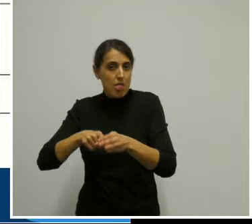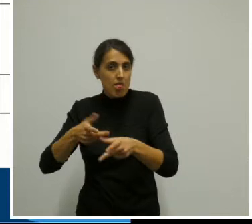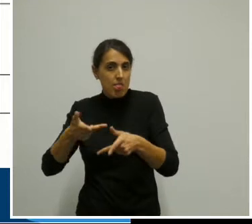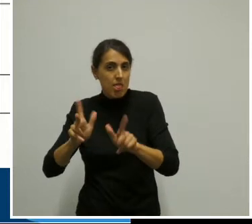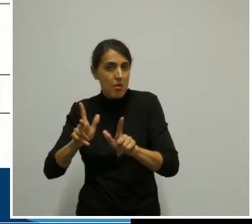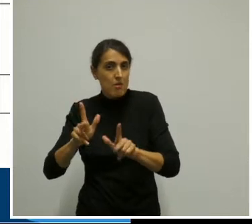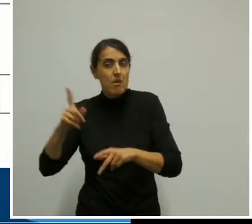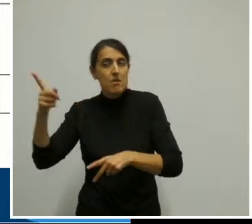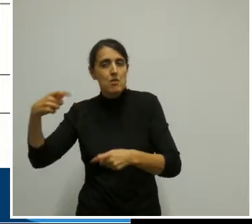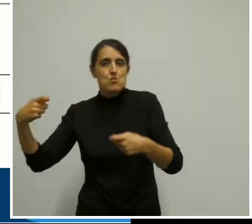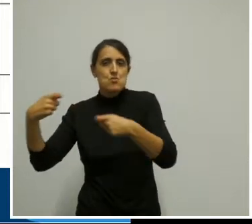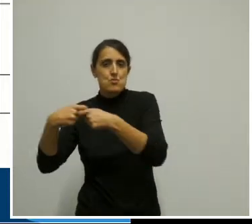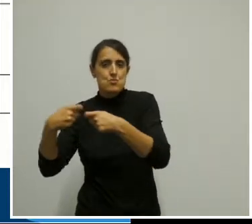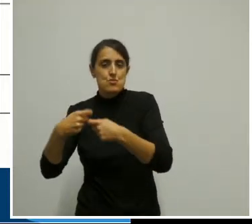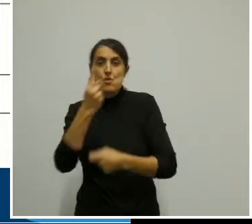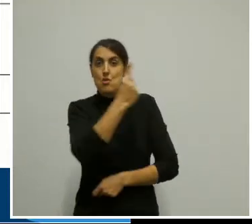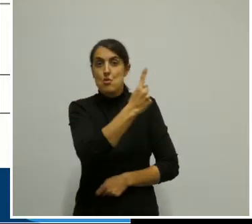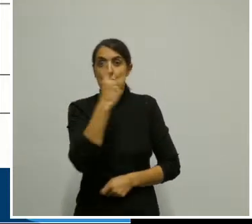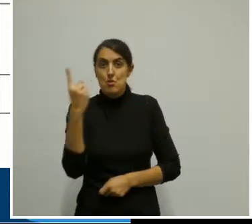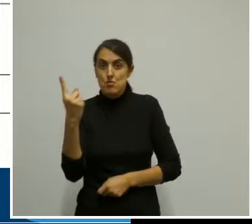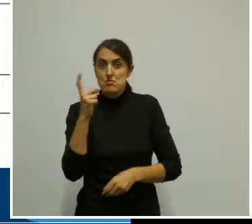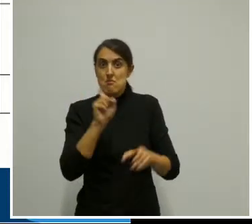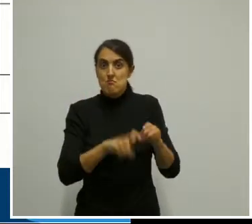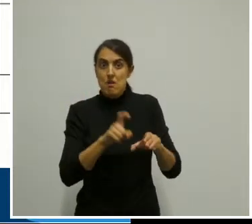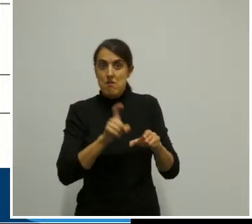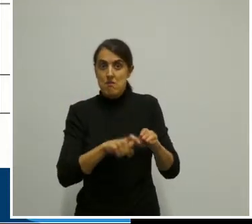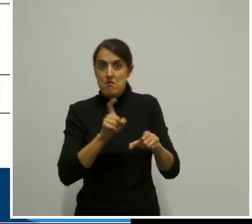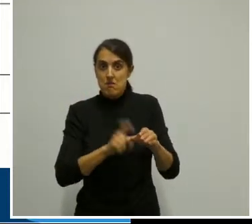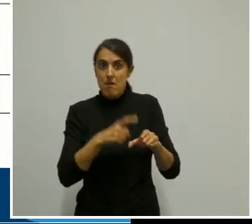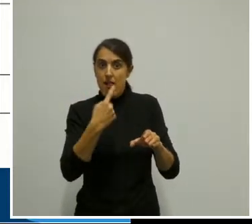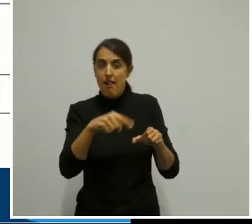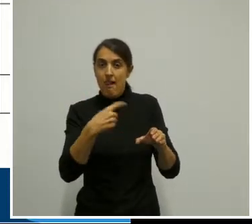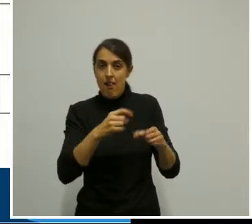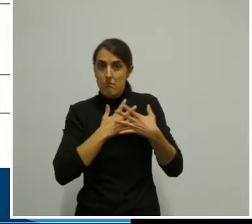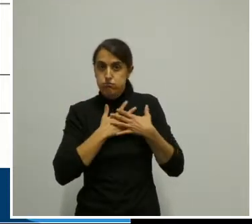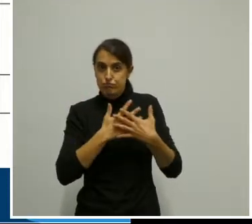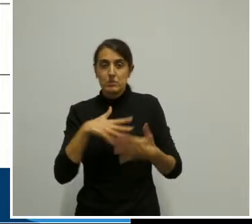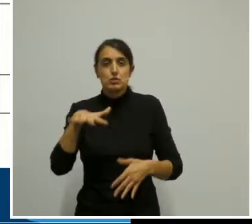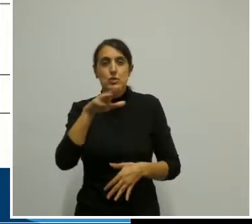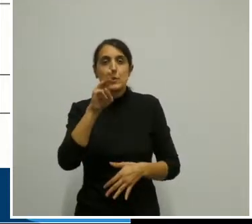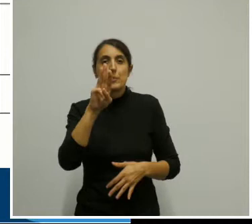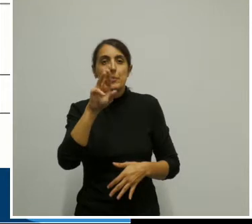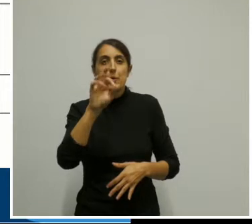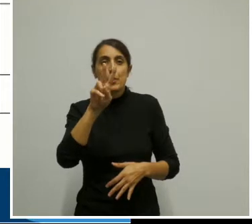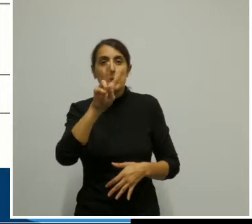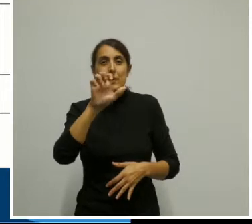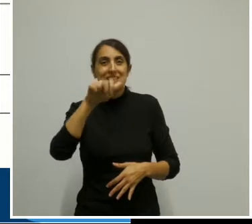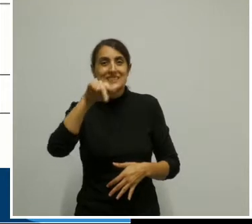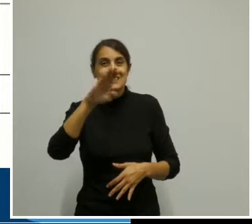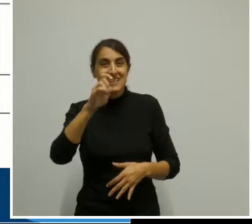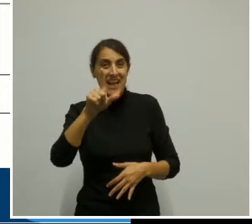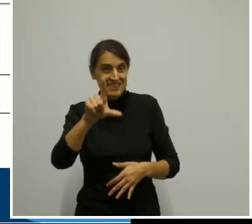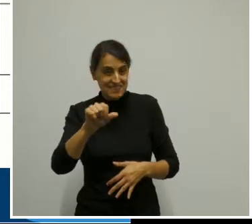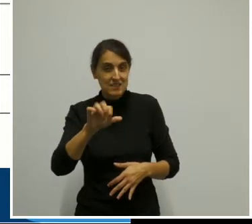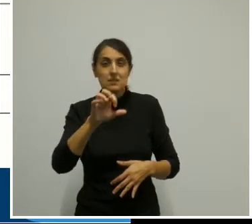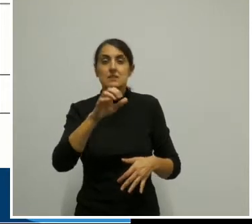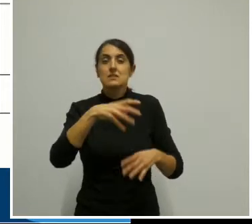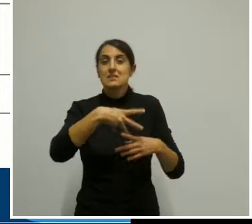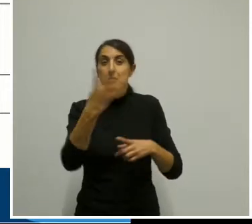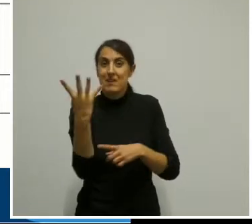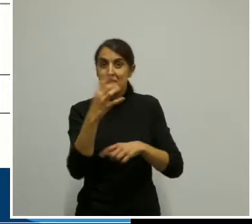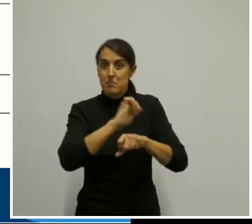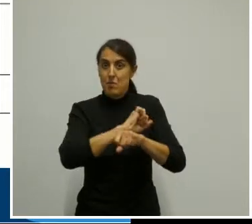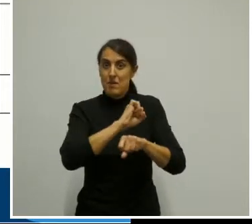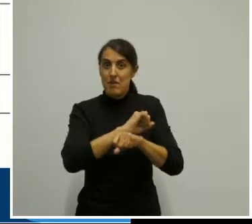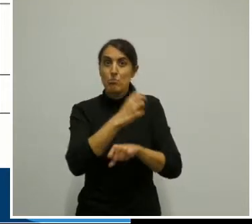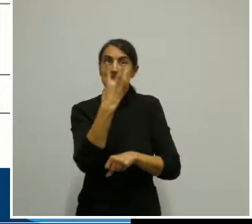Hi ha 11 vacants en total, hi ha la zona de Provençals, del Poble Nou, Sant Martí, que hi ha 3 instituts,